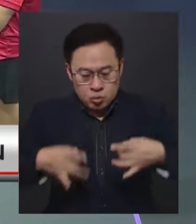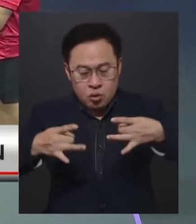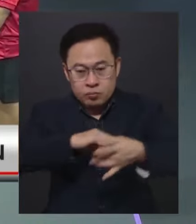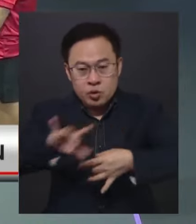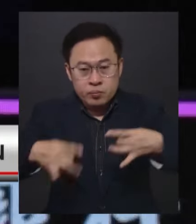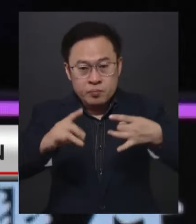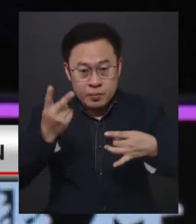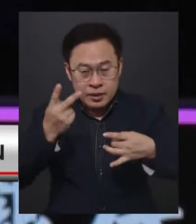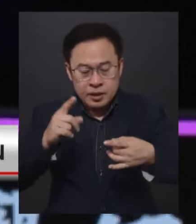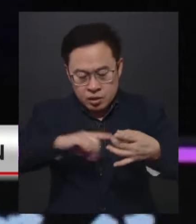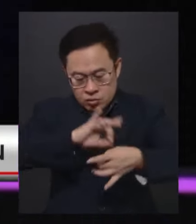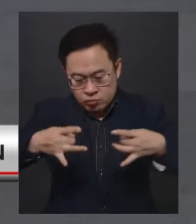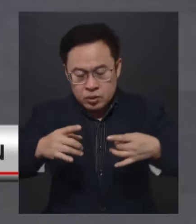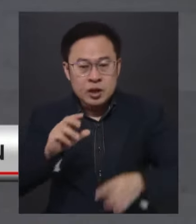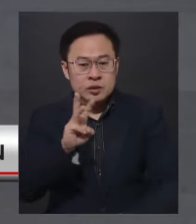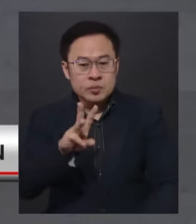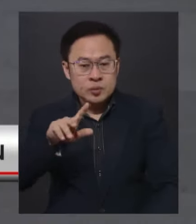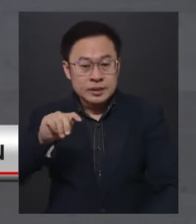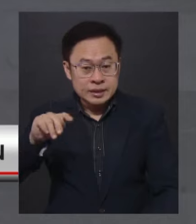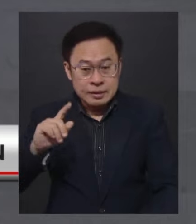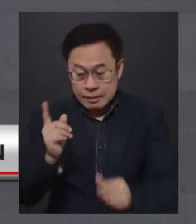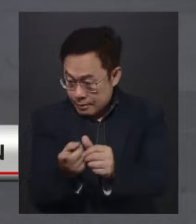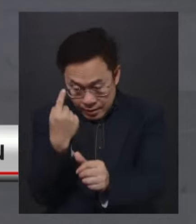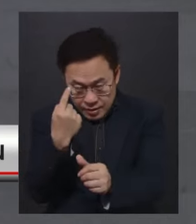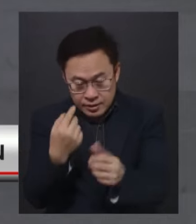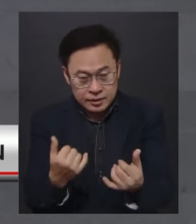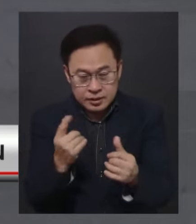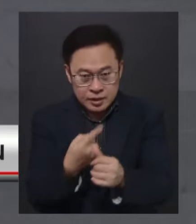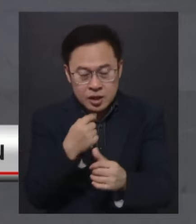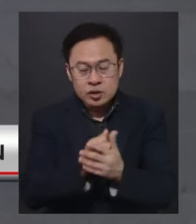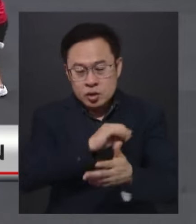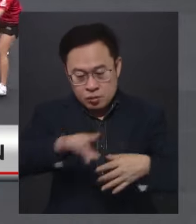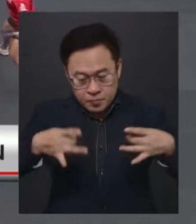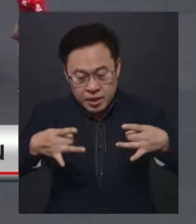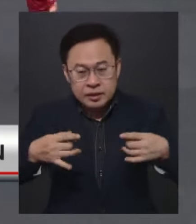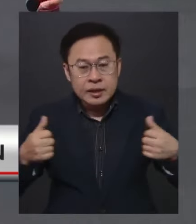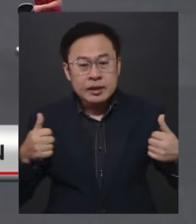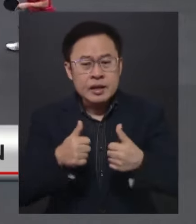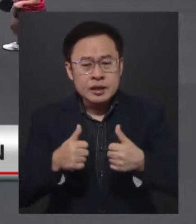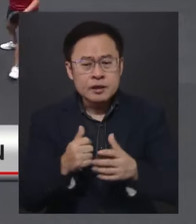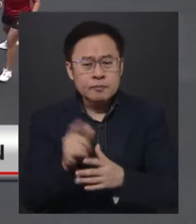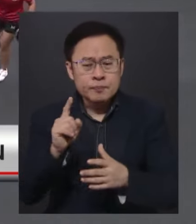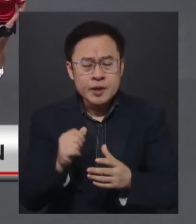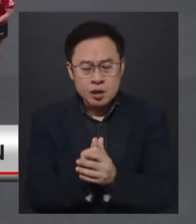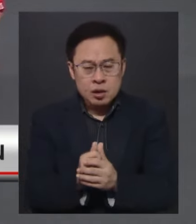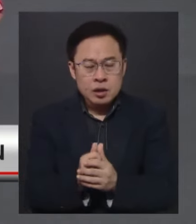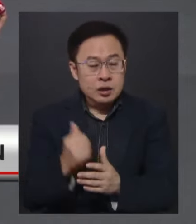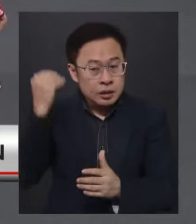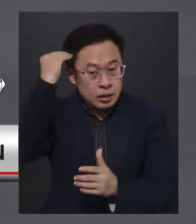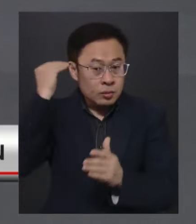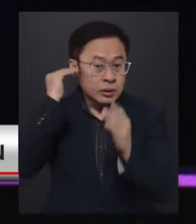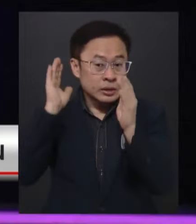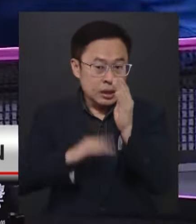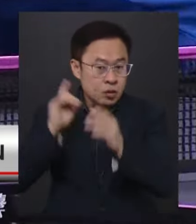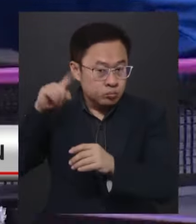การ wtt Championได้เป็นครั้งแรกค่ะซึ่งในรอบต่อไปก็จะไปเจอกับชินยูบินค่ะเป็นดาวรุ่งจากเกาหลีใต้วัย